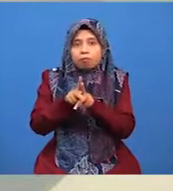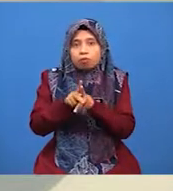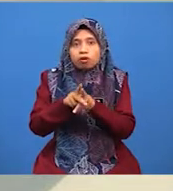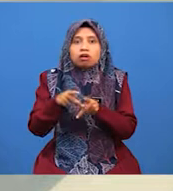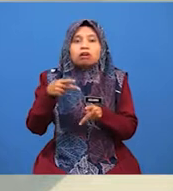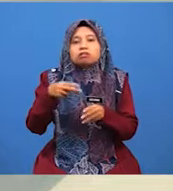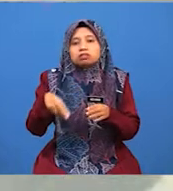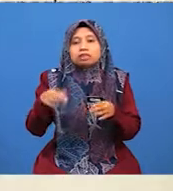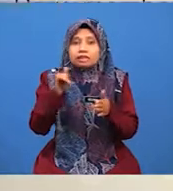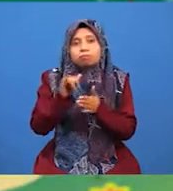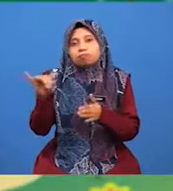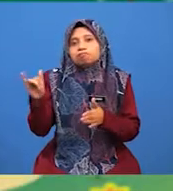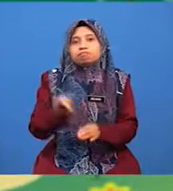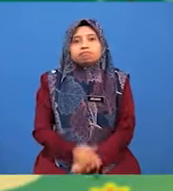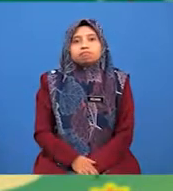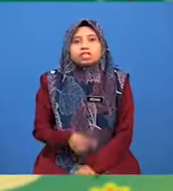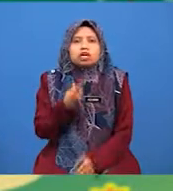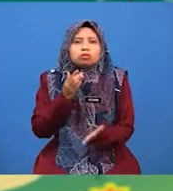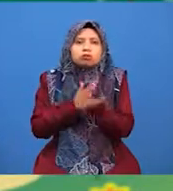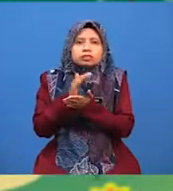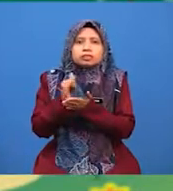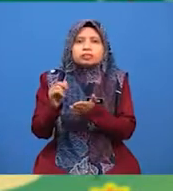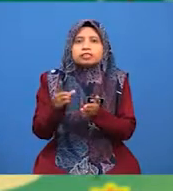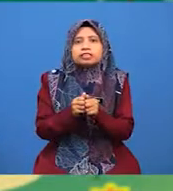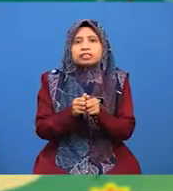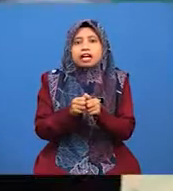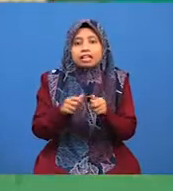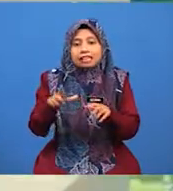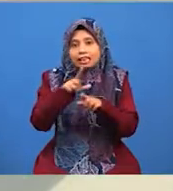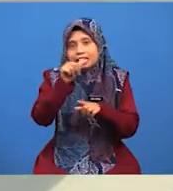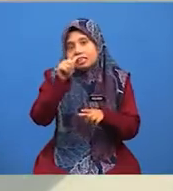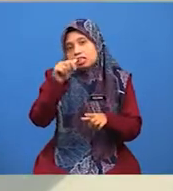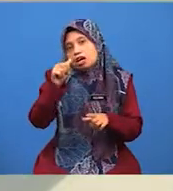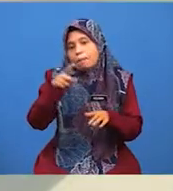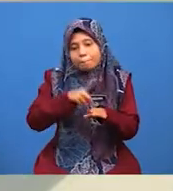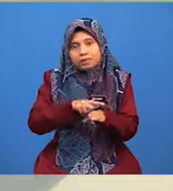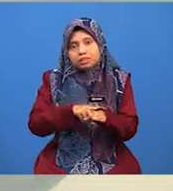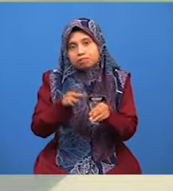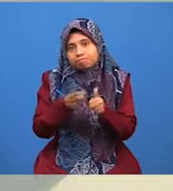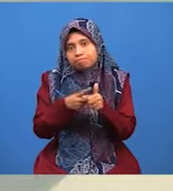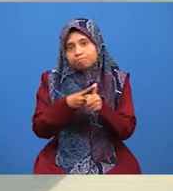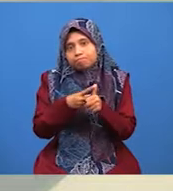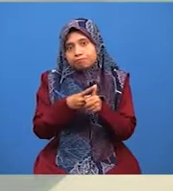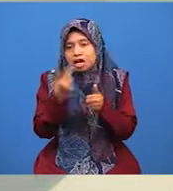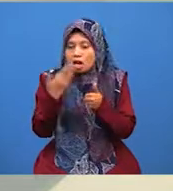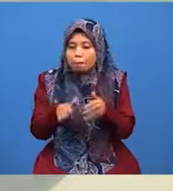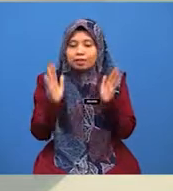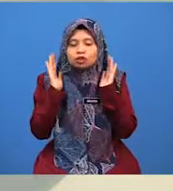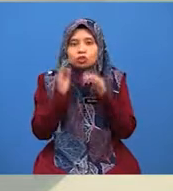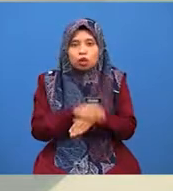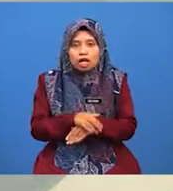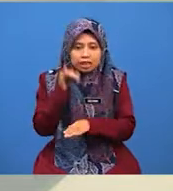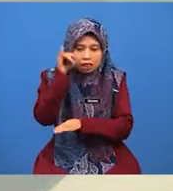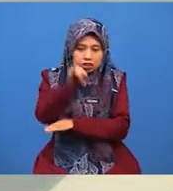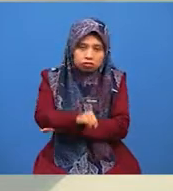halamannya. Kita teruskan dengan latar masa. Yang pertama, selepas solat isyak,